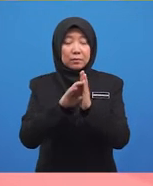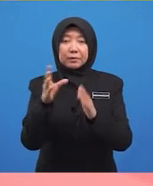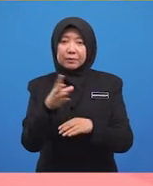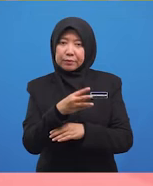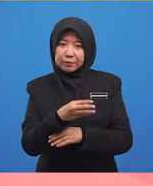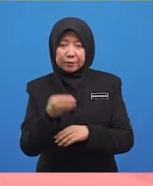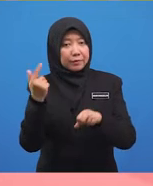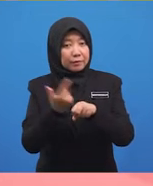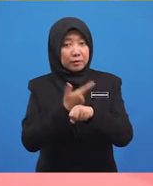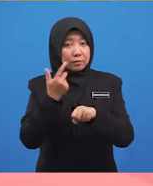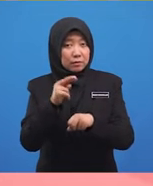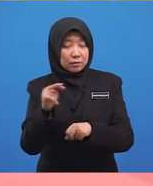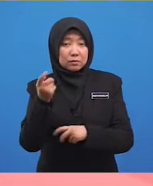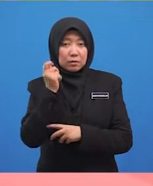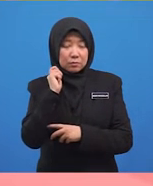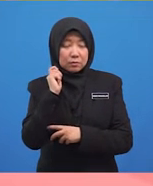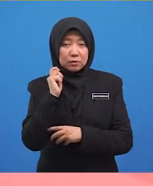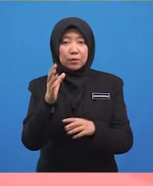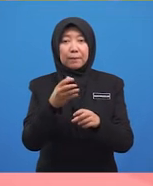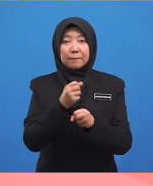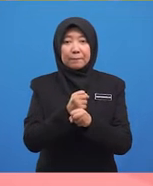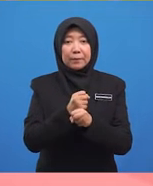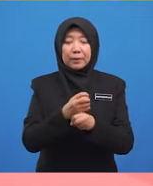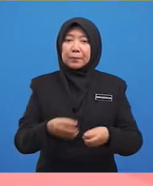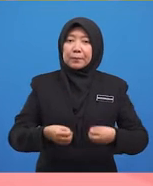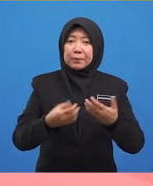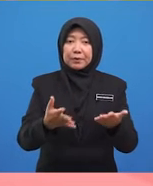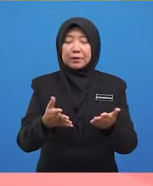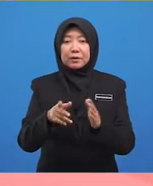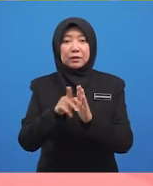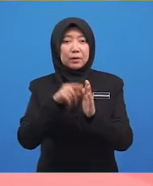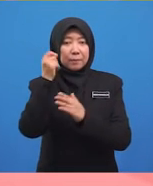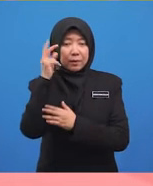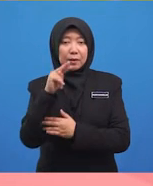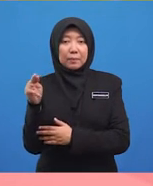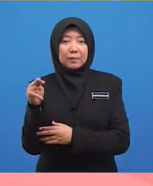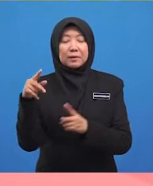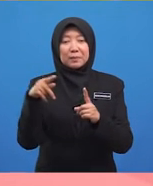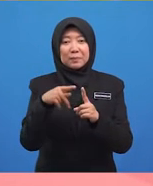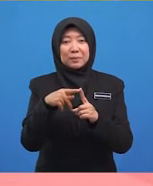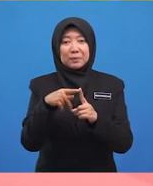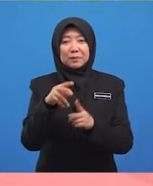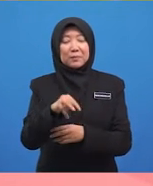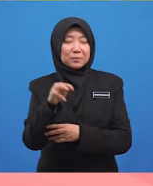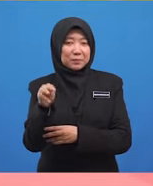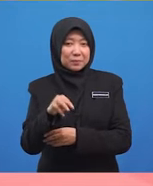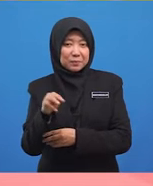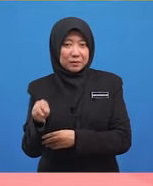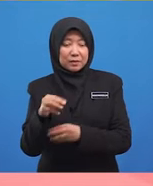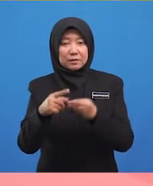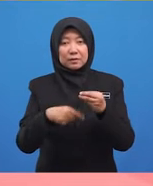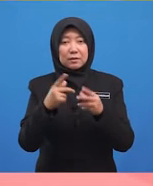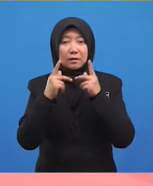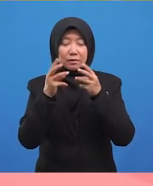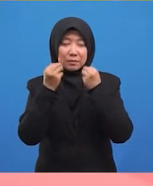dan latihan yang kita jawab tadi dapat memberi kefahaman kepada kamu